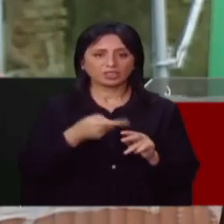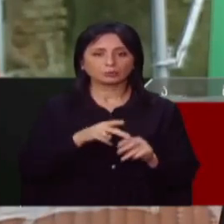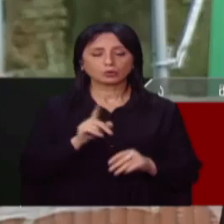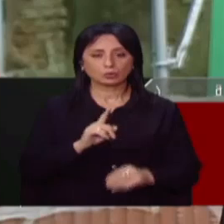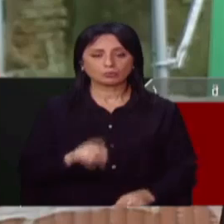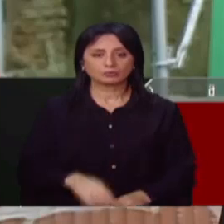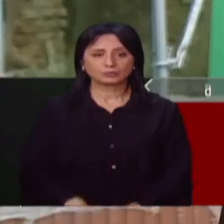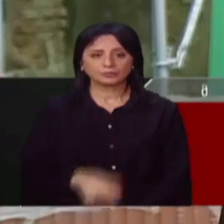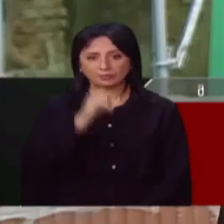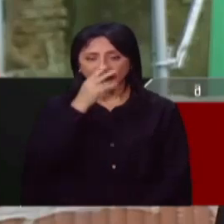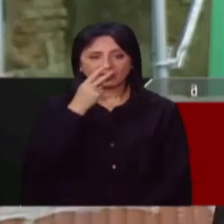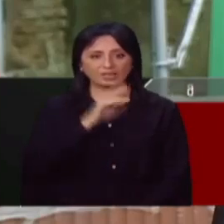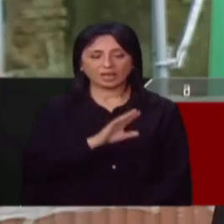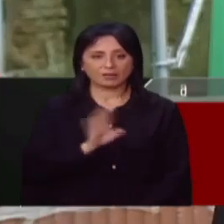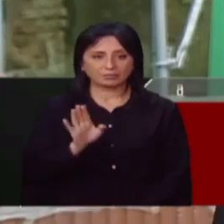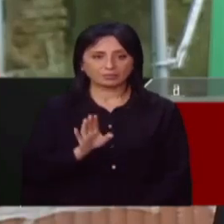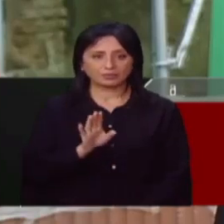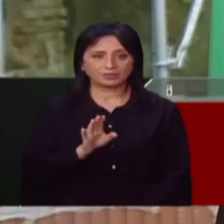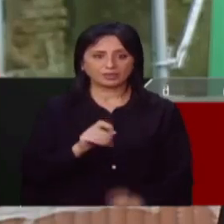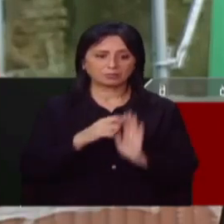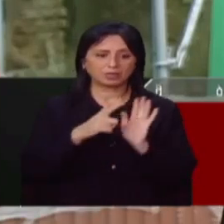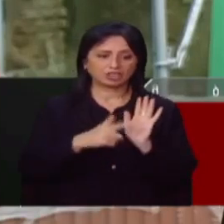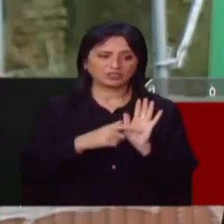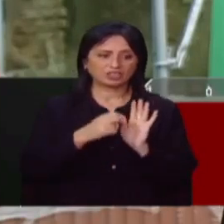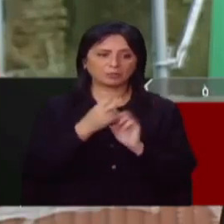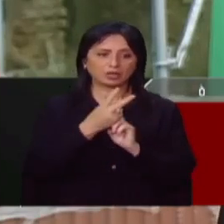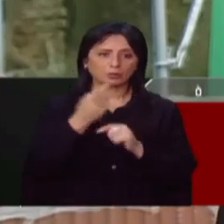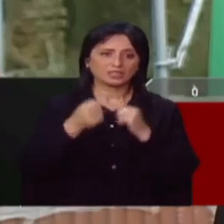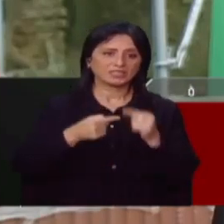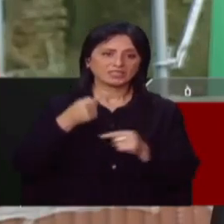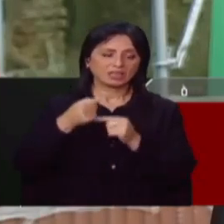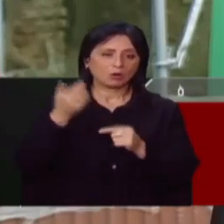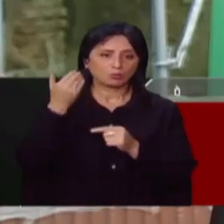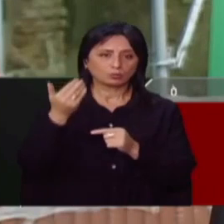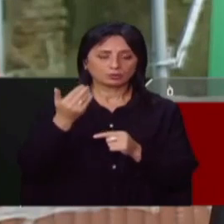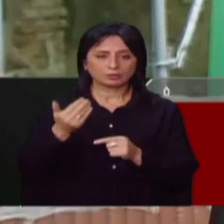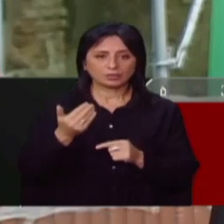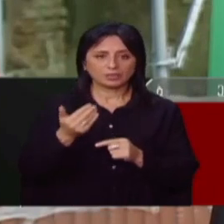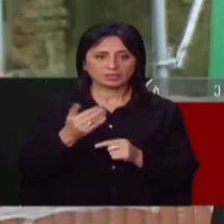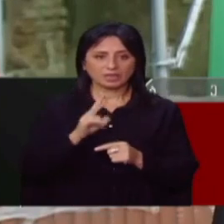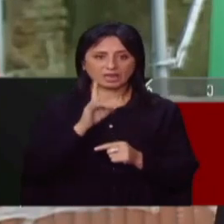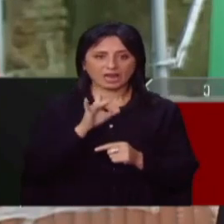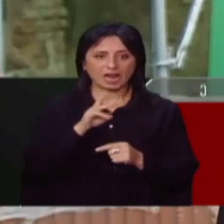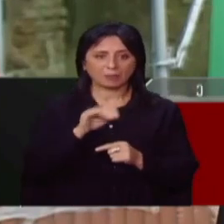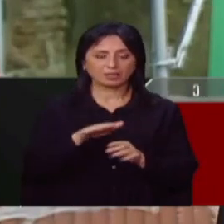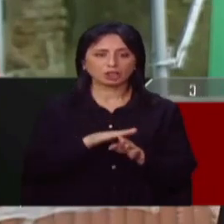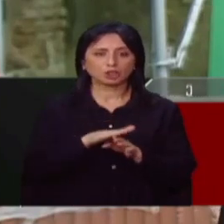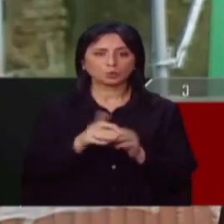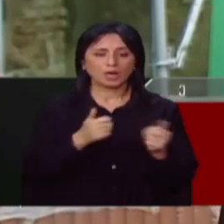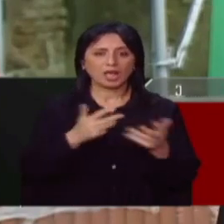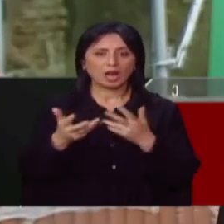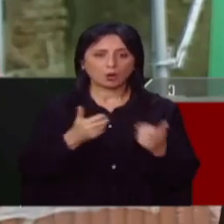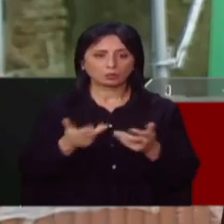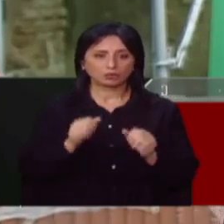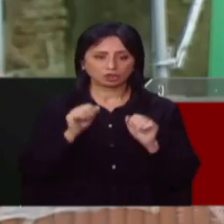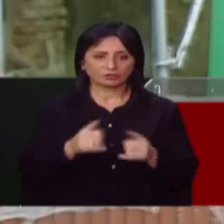რომ ვერ ვნახავთ მე-17 ან მე-12 საუკუნის კრამიტს სრული რაოდენობით,